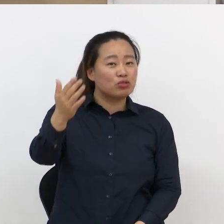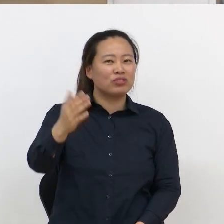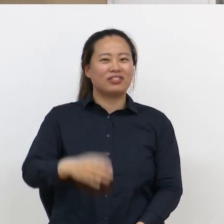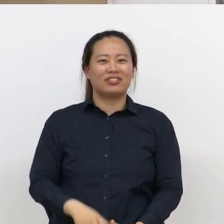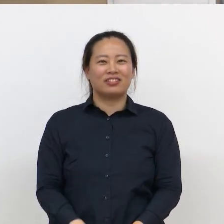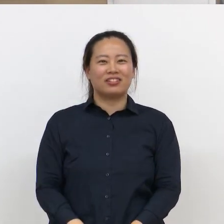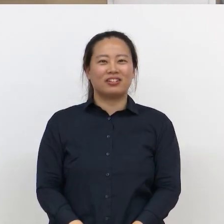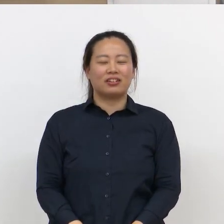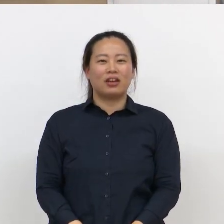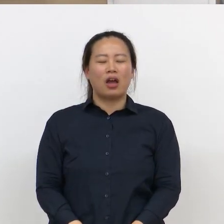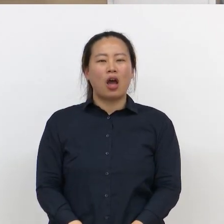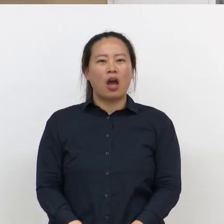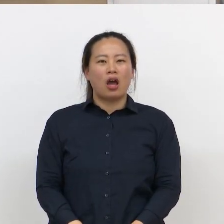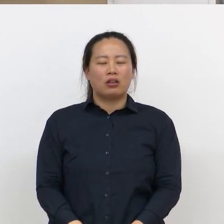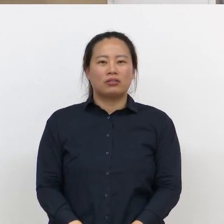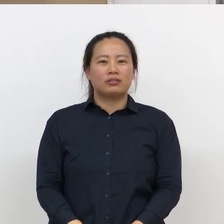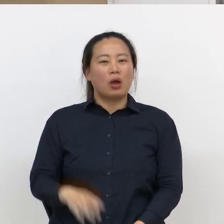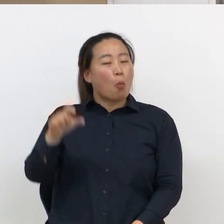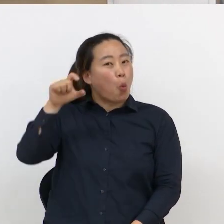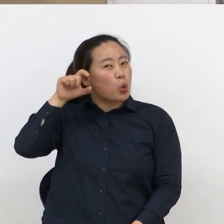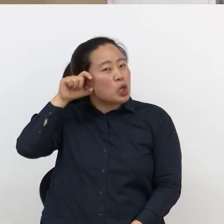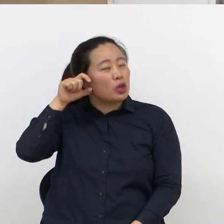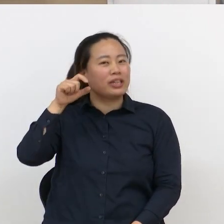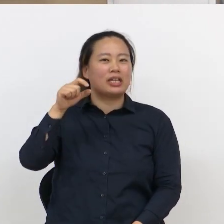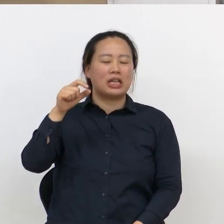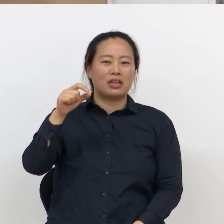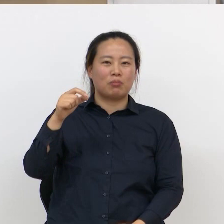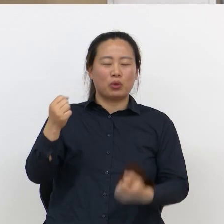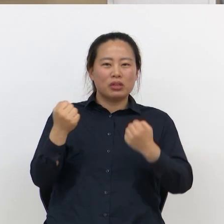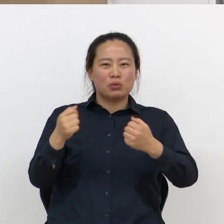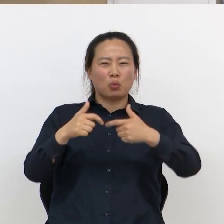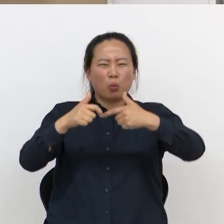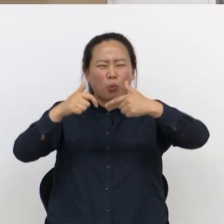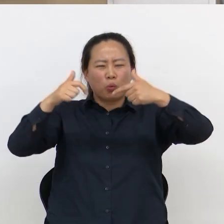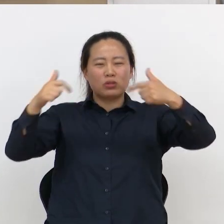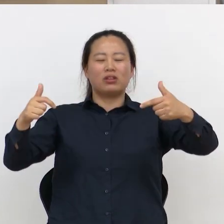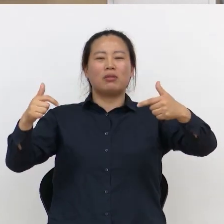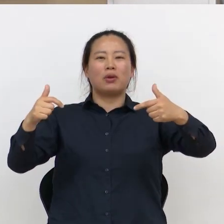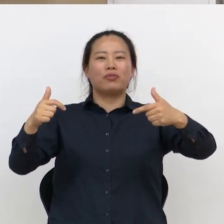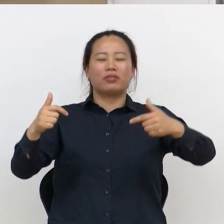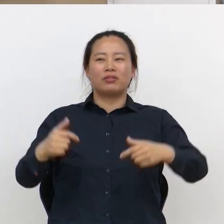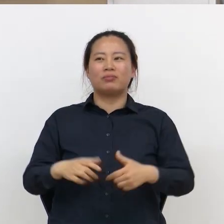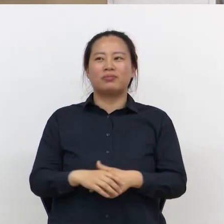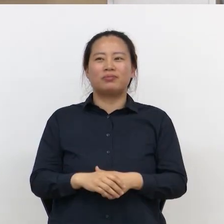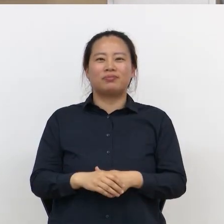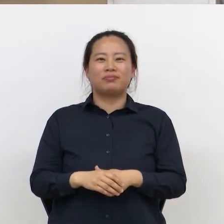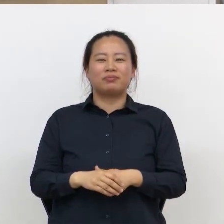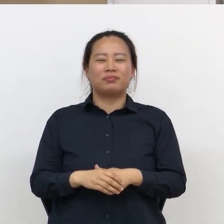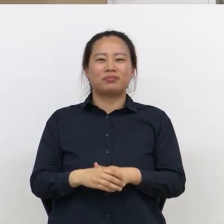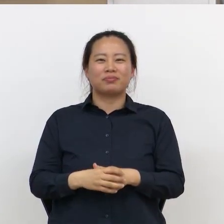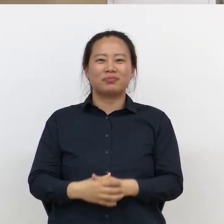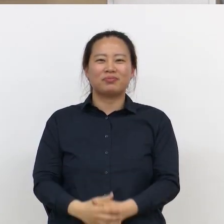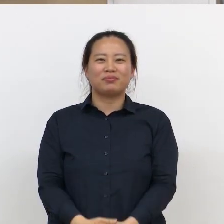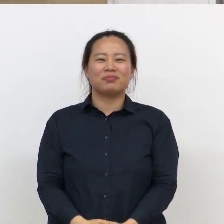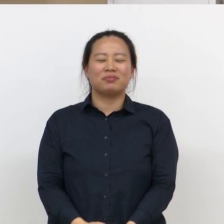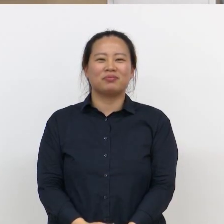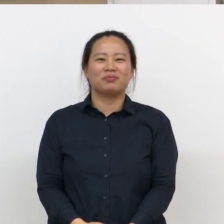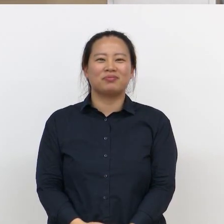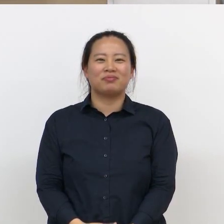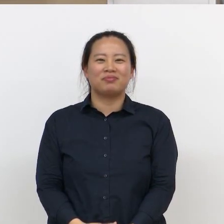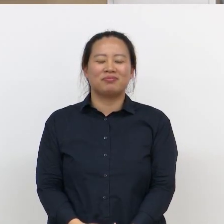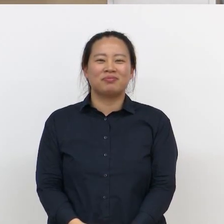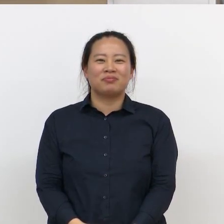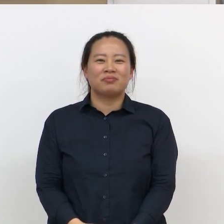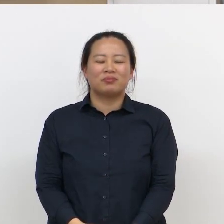예. 보청기 출력을 높이면 웅웅 울려면서 들리는데 인공화호는 전기 자극으로 소리를 정확히 청취할 수 있나요? 이렇게